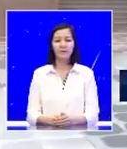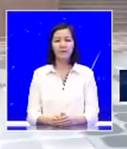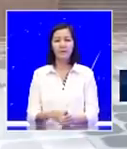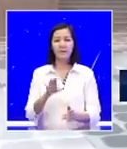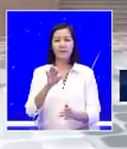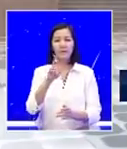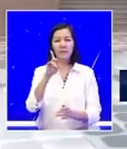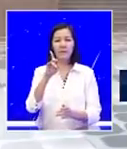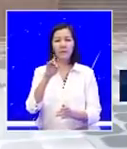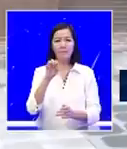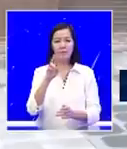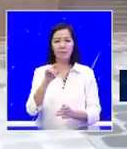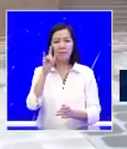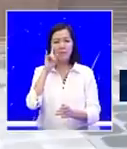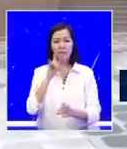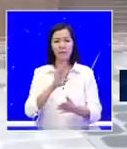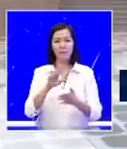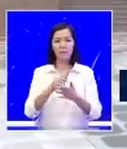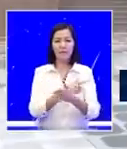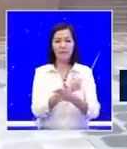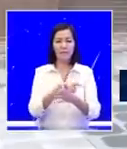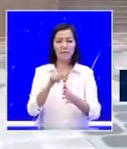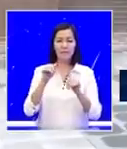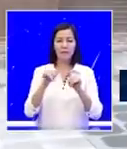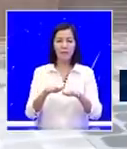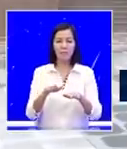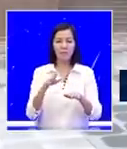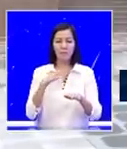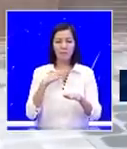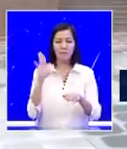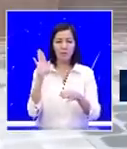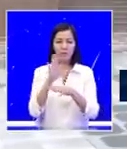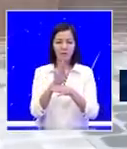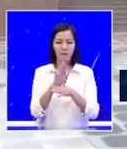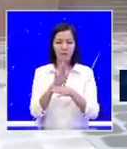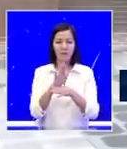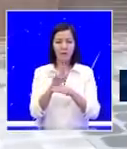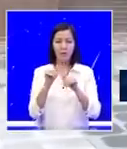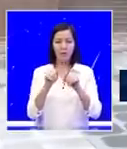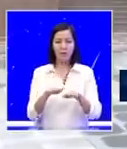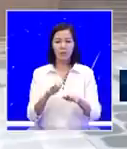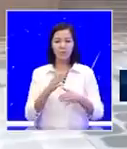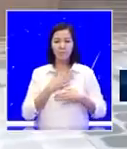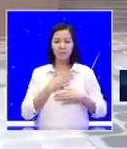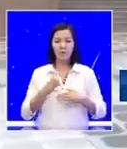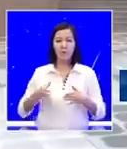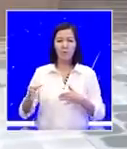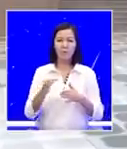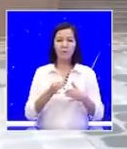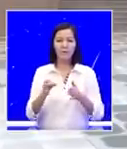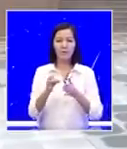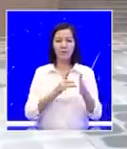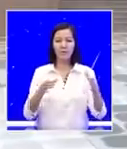Еңбекші Қазақ ауданының бас санитарлық дәрігерінің қаулысымен қабылданған шара, осы шешім біздің облыстық жедел